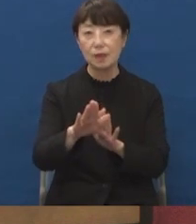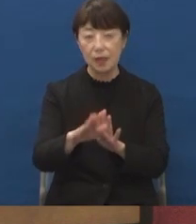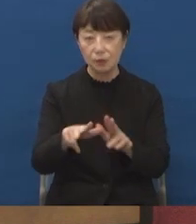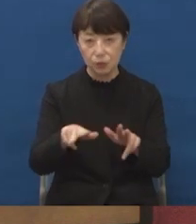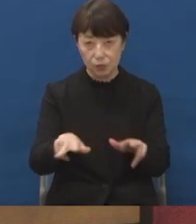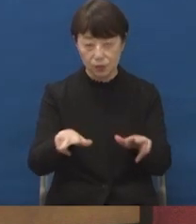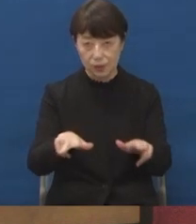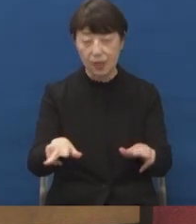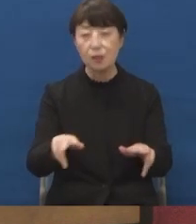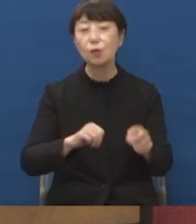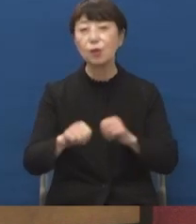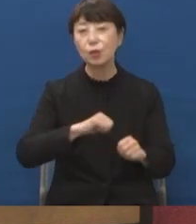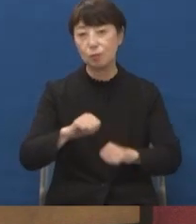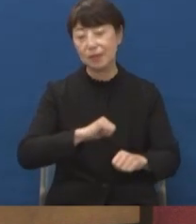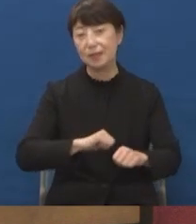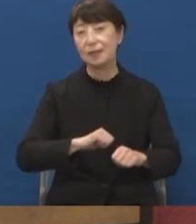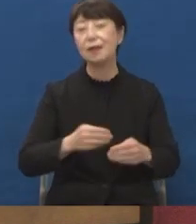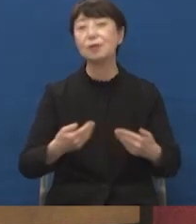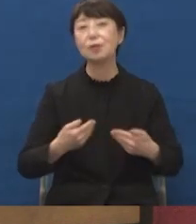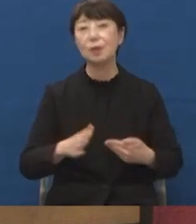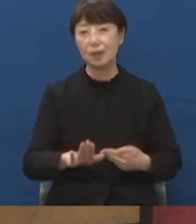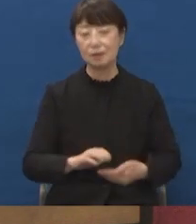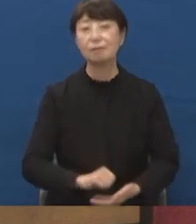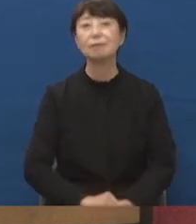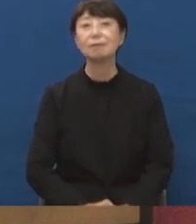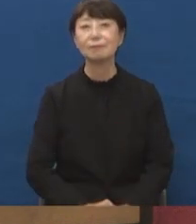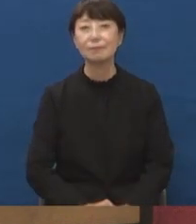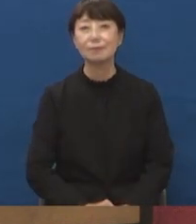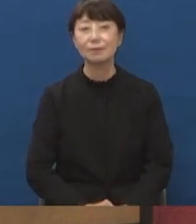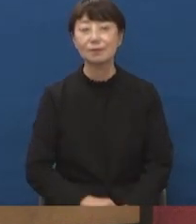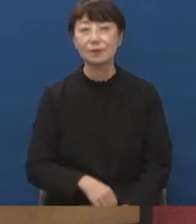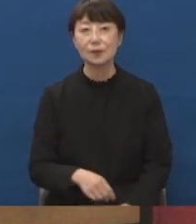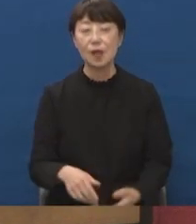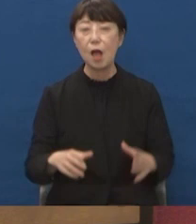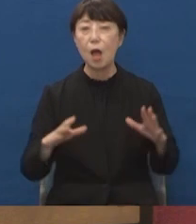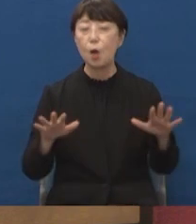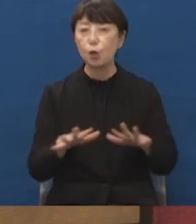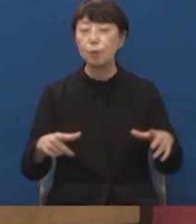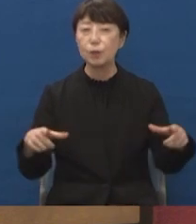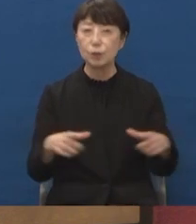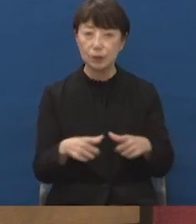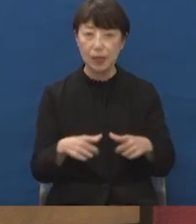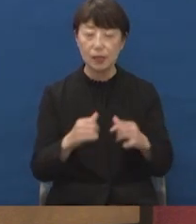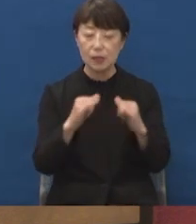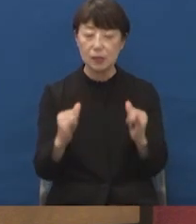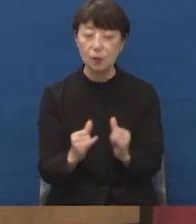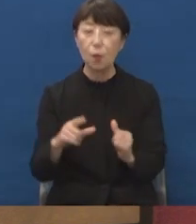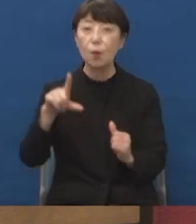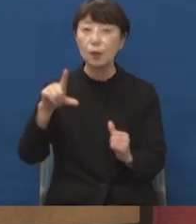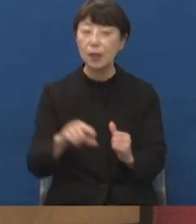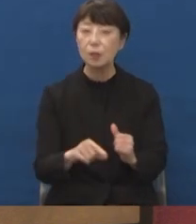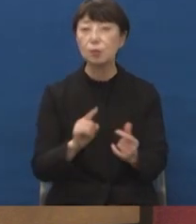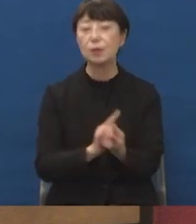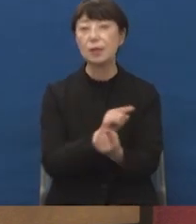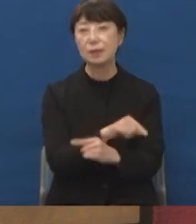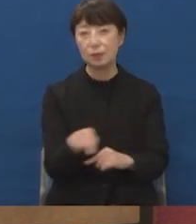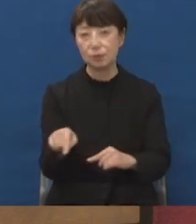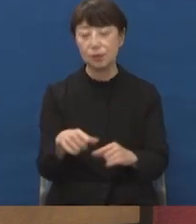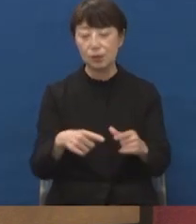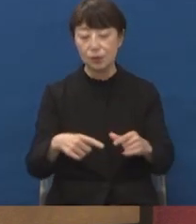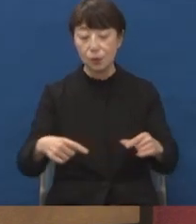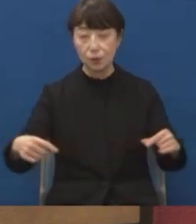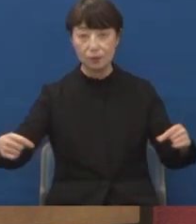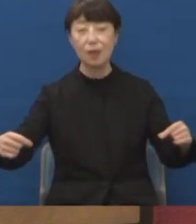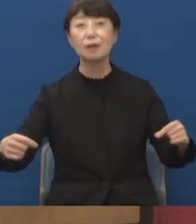り組みを進めることが必要です。少子化、人口減少対策については、日本全体の